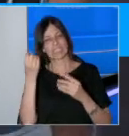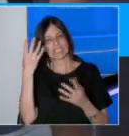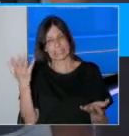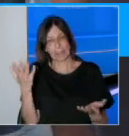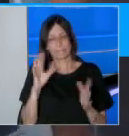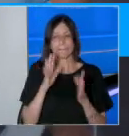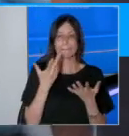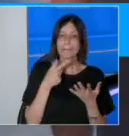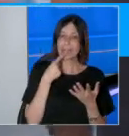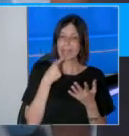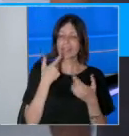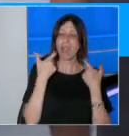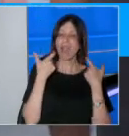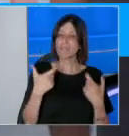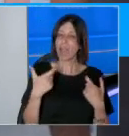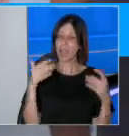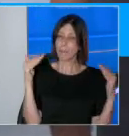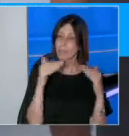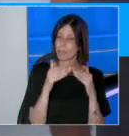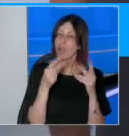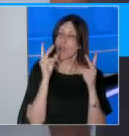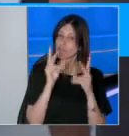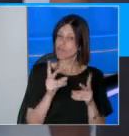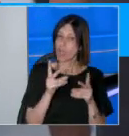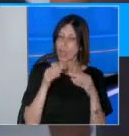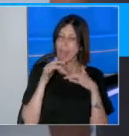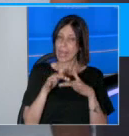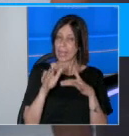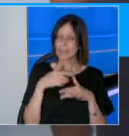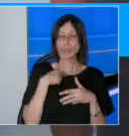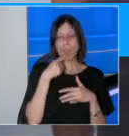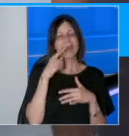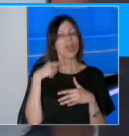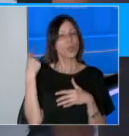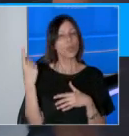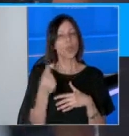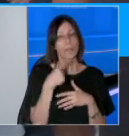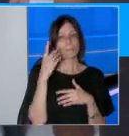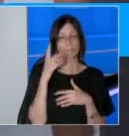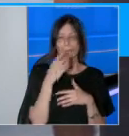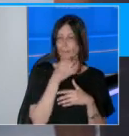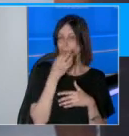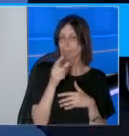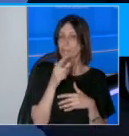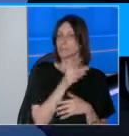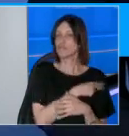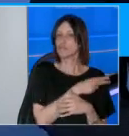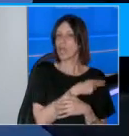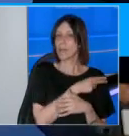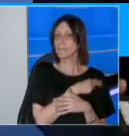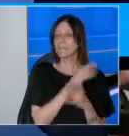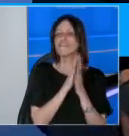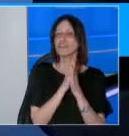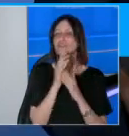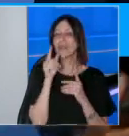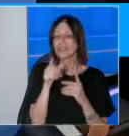אבל אם היא תגיד שבהבטחה ראויה יהיה כן. אפשר ללכת, אני קורא לכולם כן, אבל אתה יודע, במשטרה מבקשים